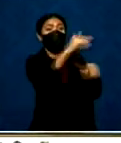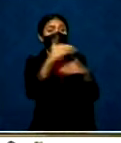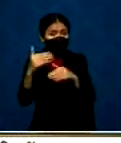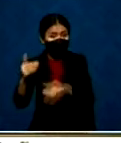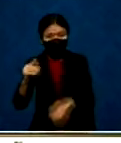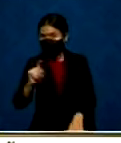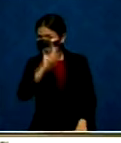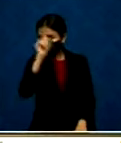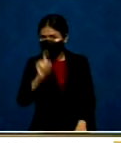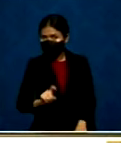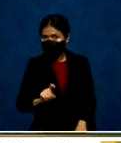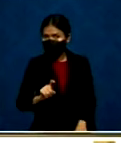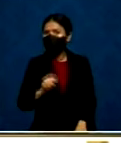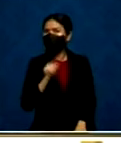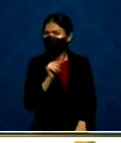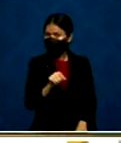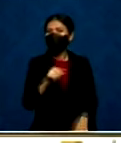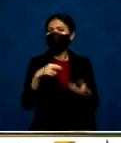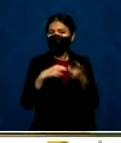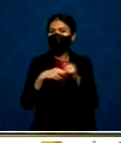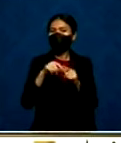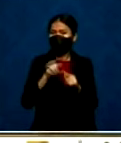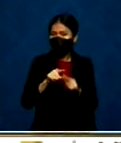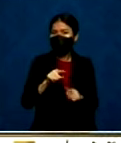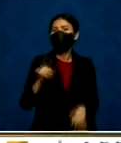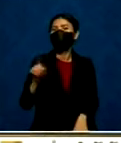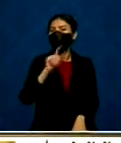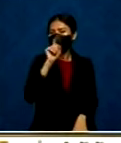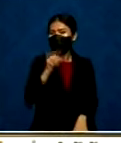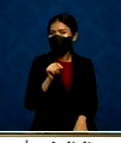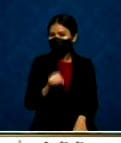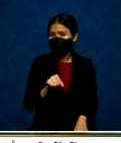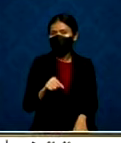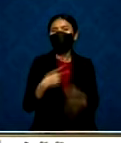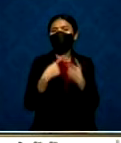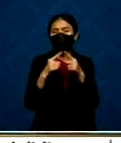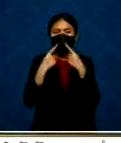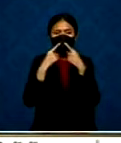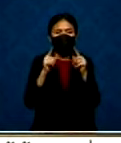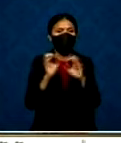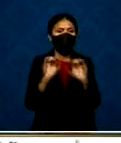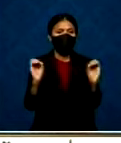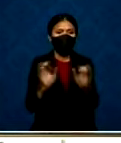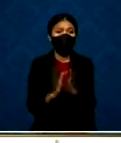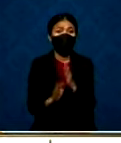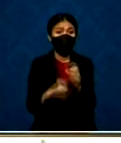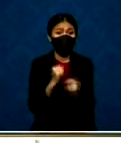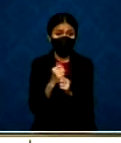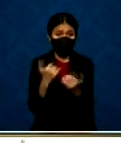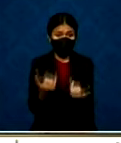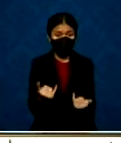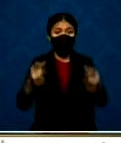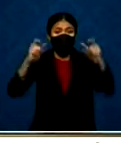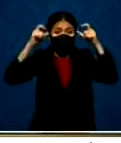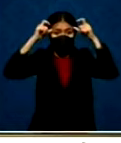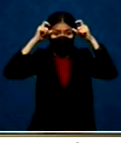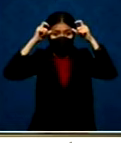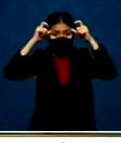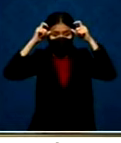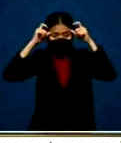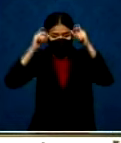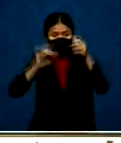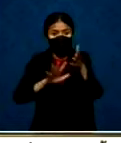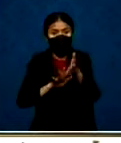เกิดขึ้นมาแป๊บเดียวแล้วก็ยังไม่มีข้อเท็จจริงเกิดขึ้นปีนี้ลัมปี้สกินเป็นโรคในแอฟริกานะ